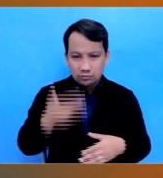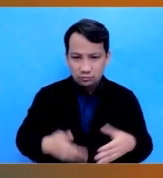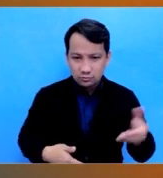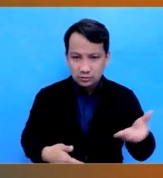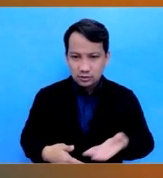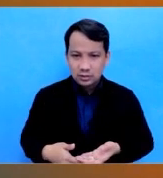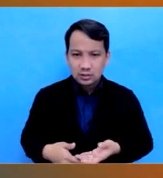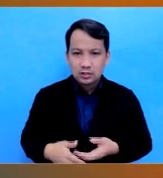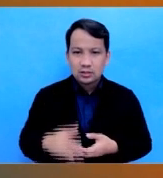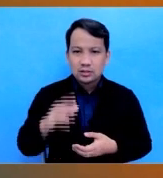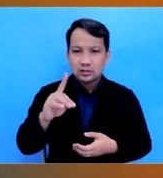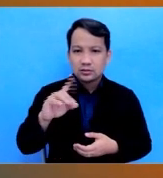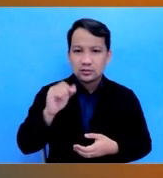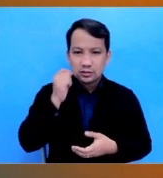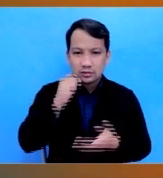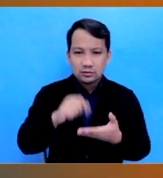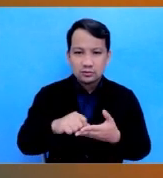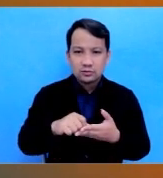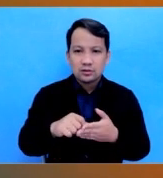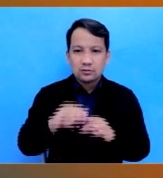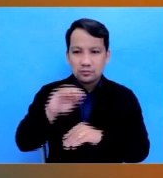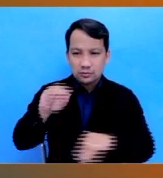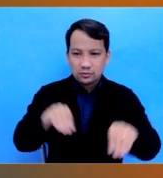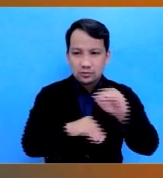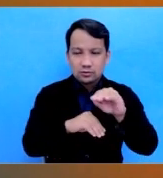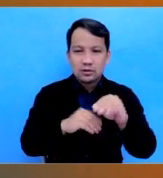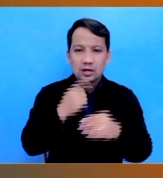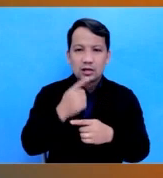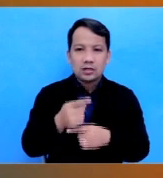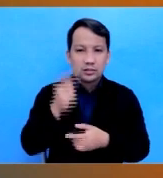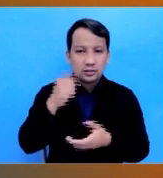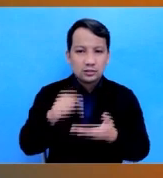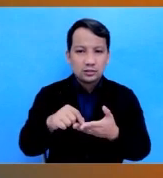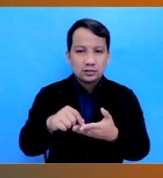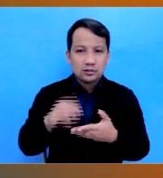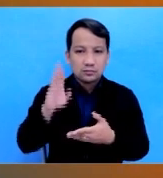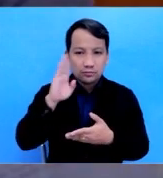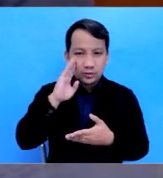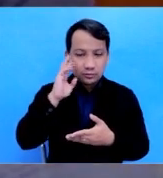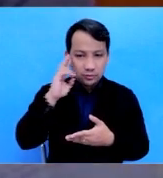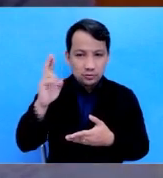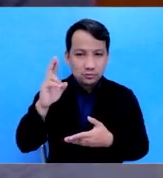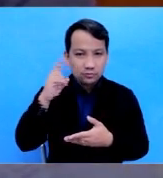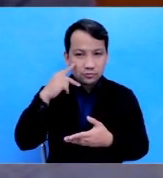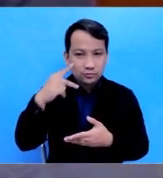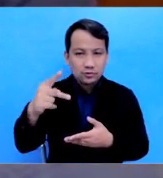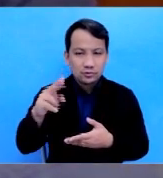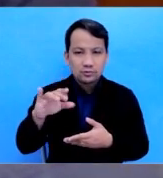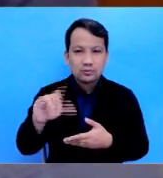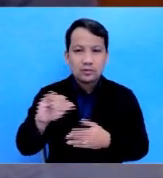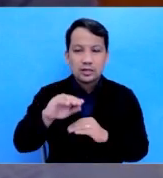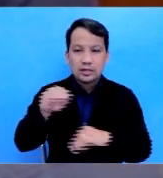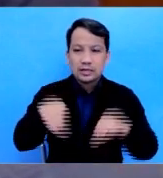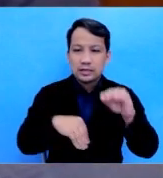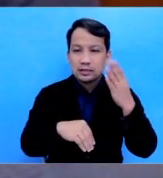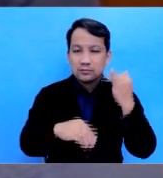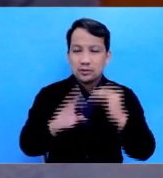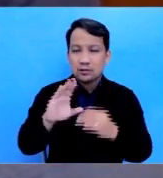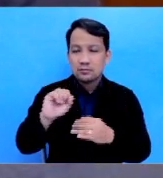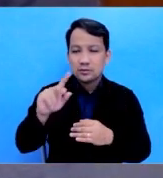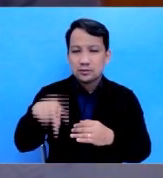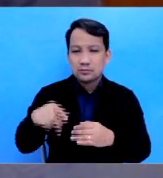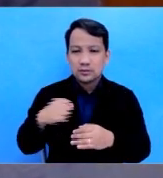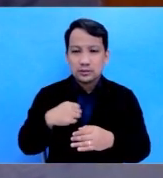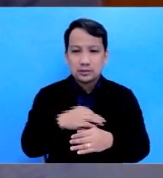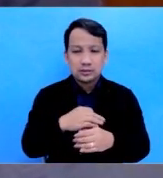ng Department of Tourism para pumalit kay outgoing Secretary Bernadette Romulo Puyat. Ang dating opisyal ng Bangko Sentral ng